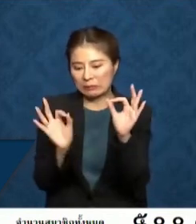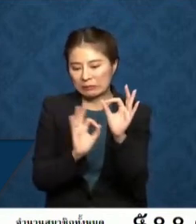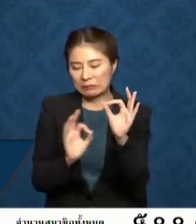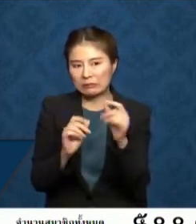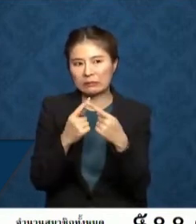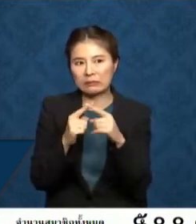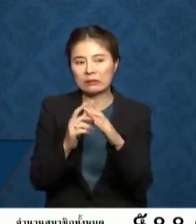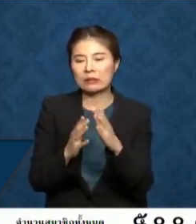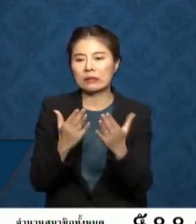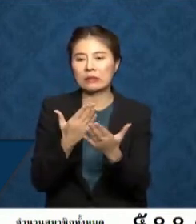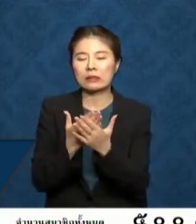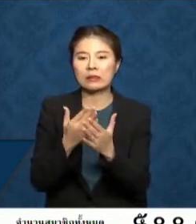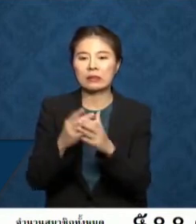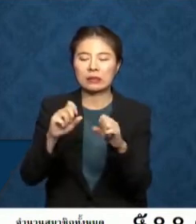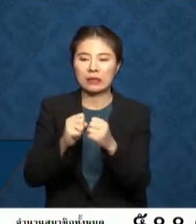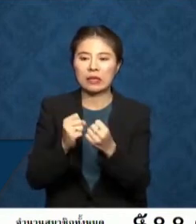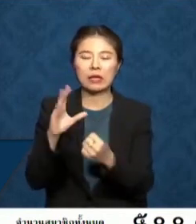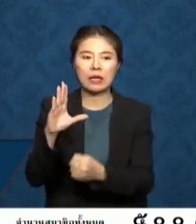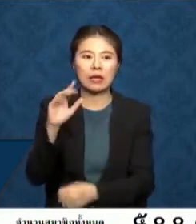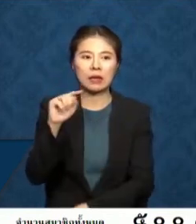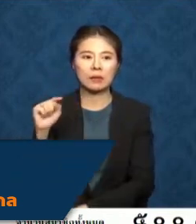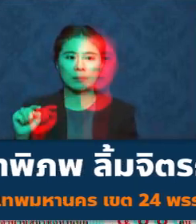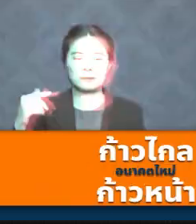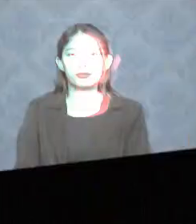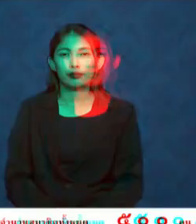ด 5% ครับแล้วขอพูดติดใจไว้ก่อนเลยครับ